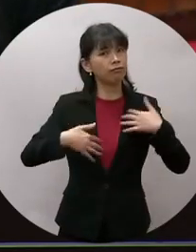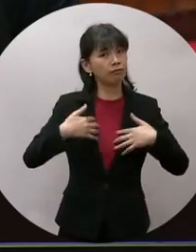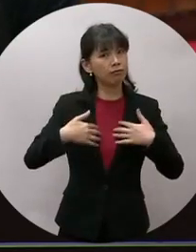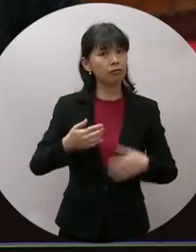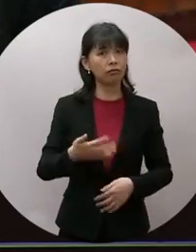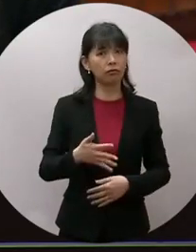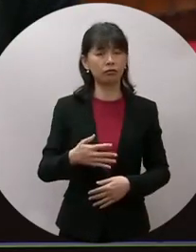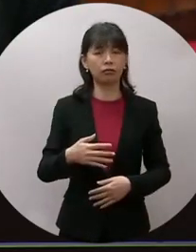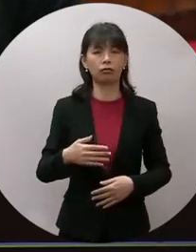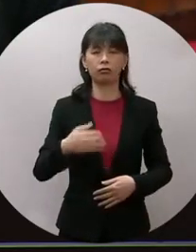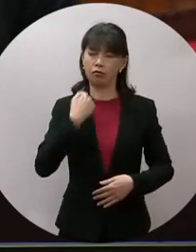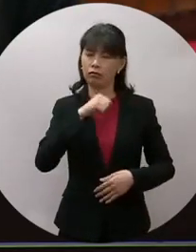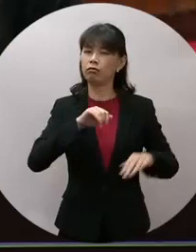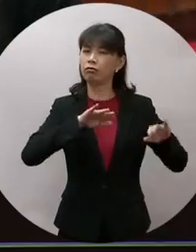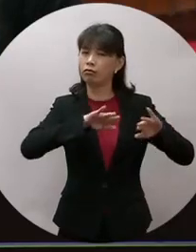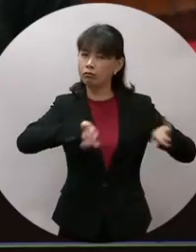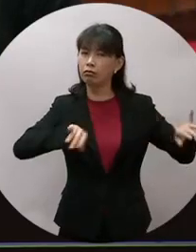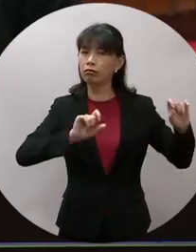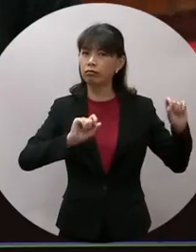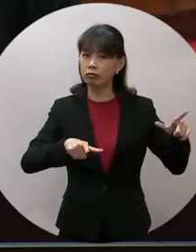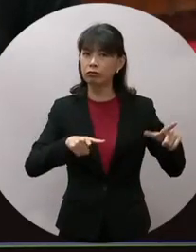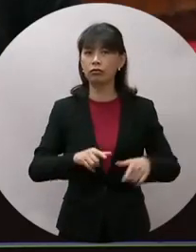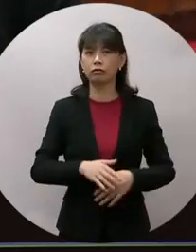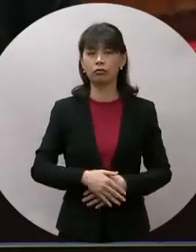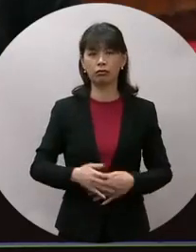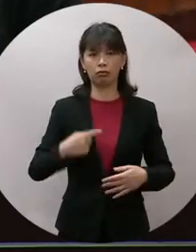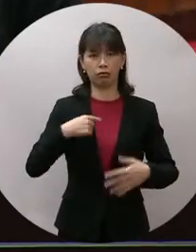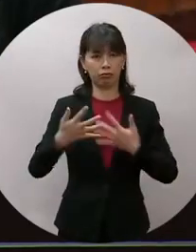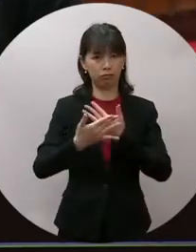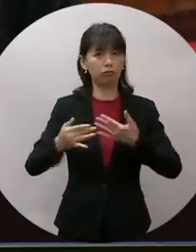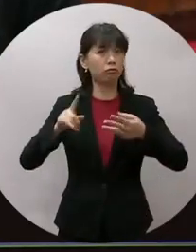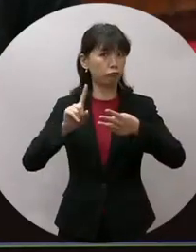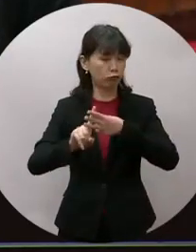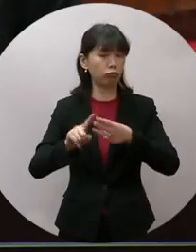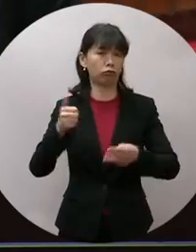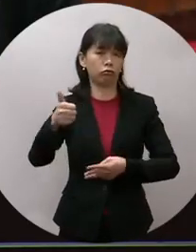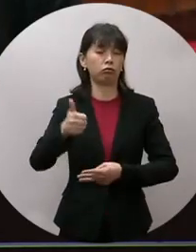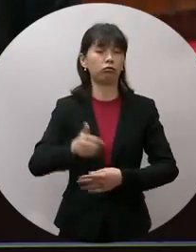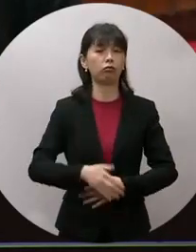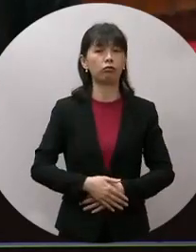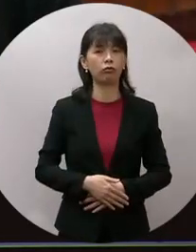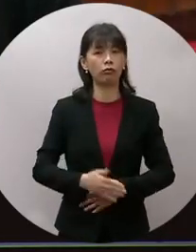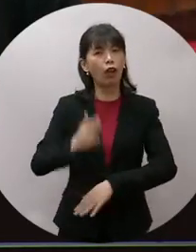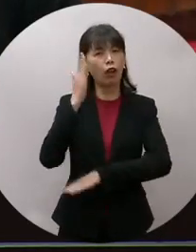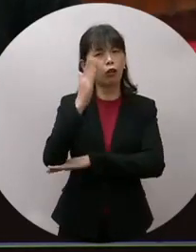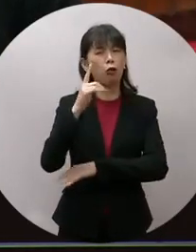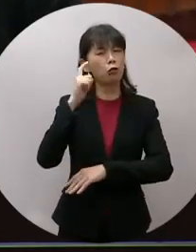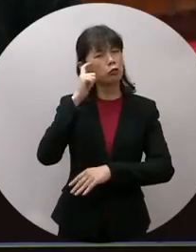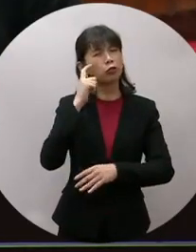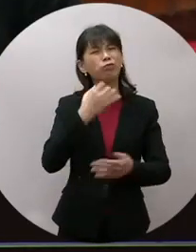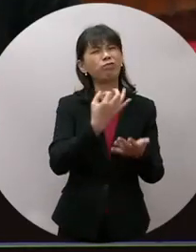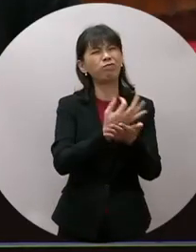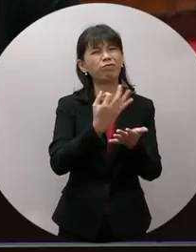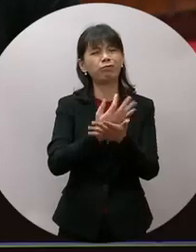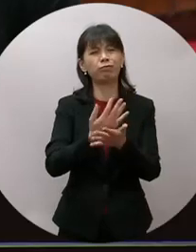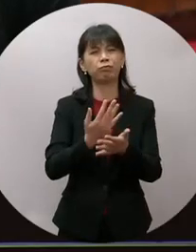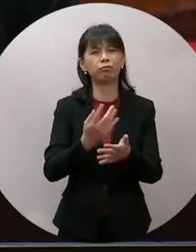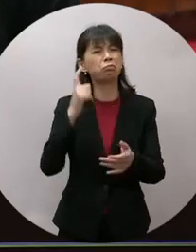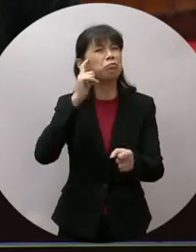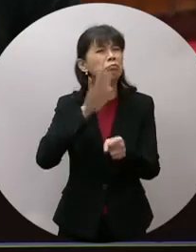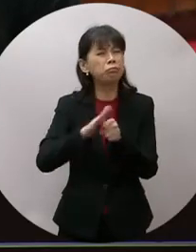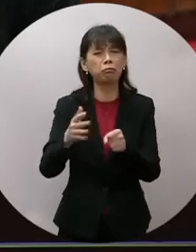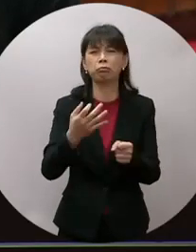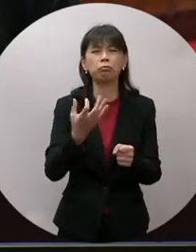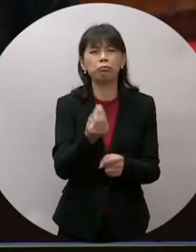为我们不一样，我们在这个地方我们有民主，虽然我们觉得政府做的还不够多，我们还不够满